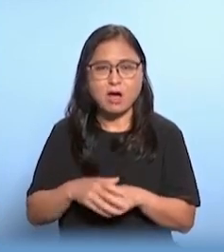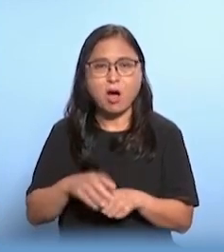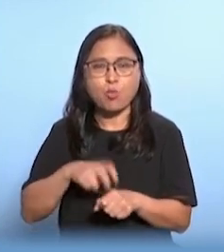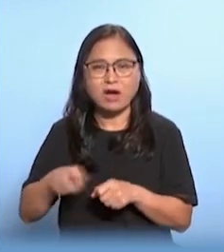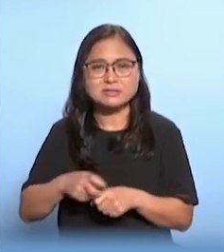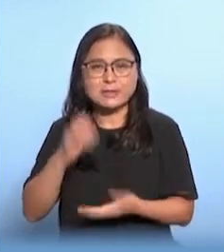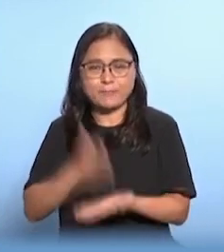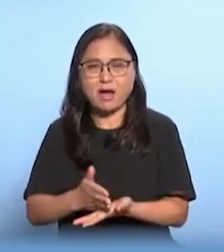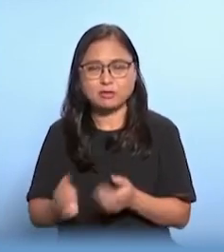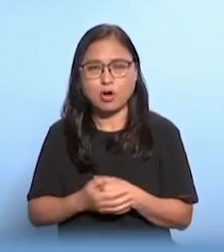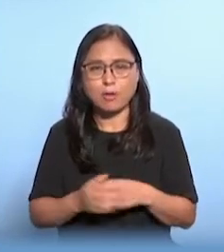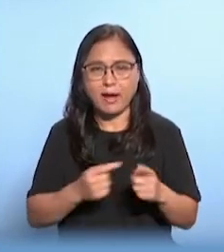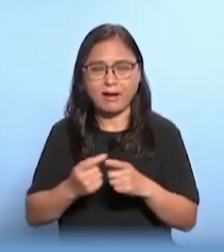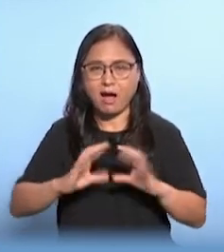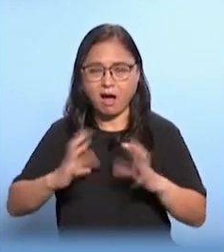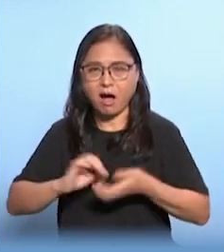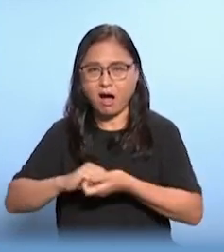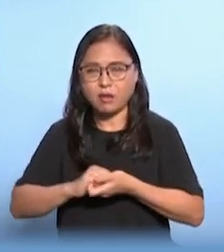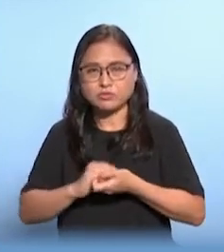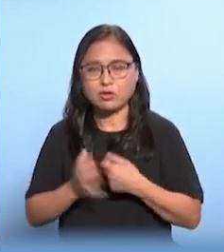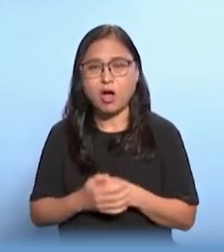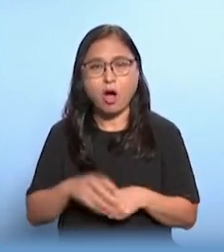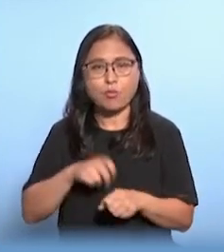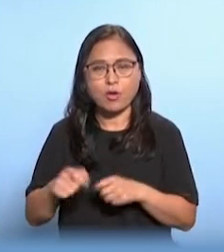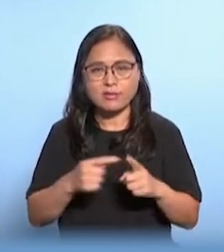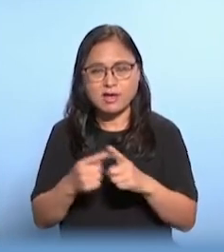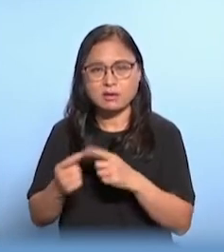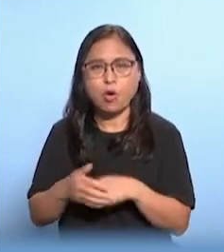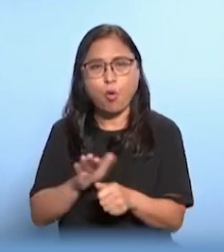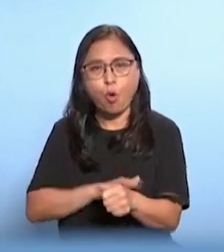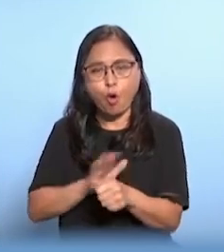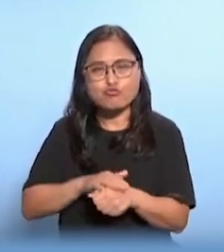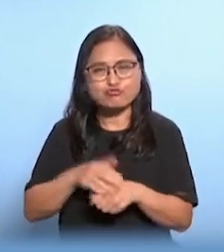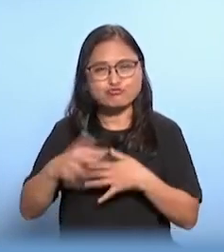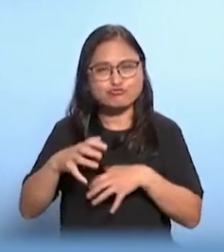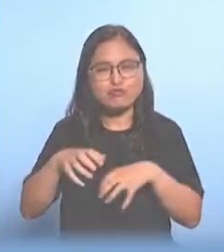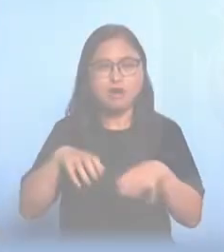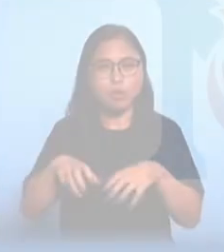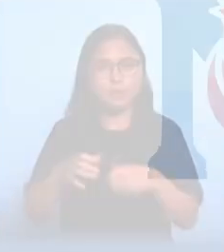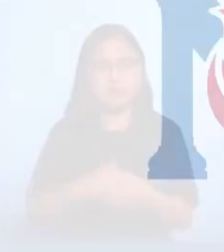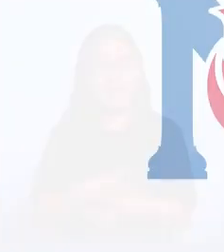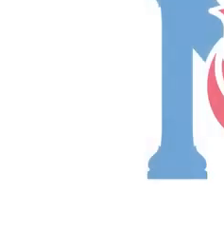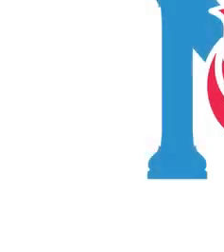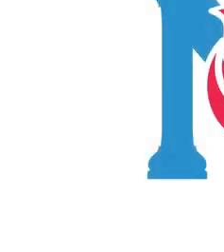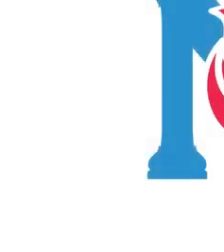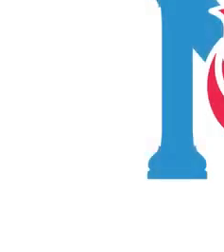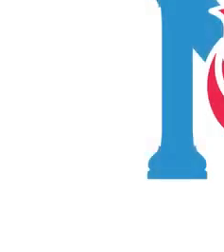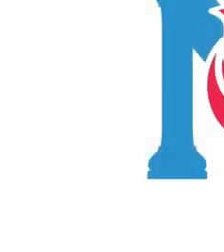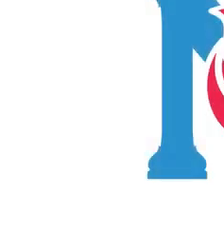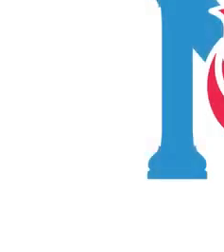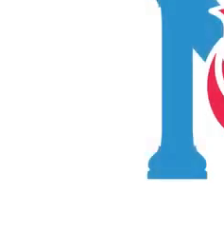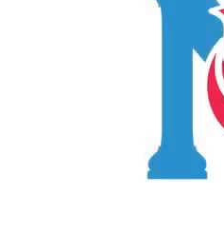作，組織考察活動，培養市民愛護野生動物的責任感。主席，本人謹此發言，支持今次條例草案。